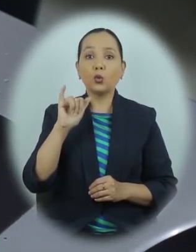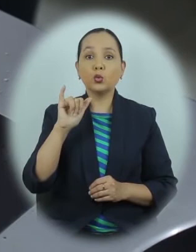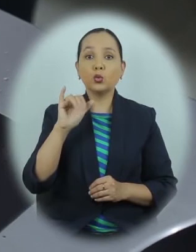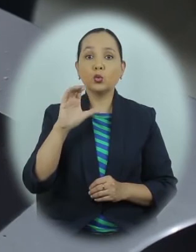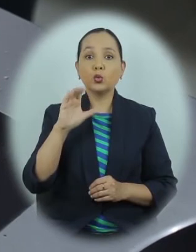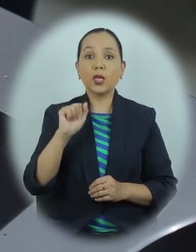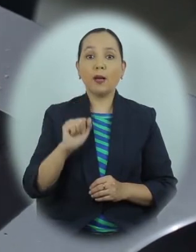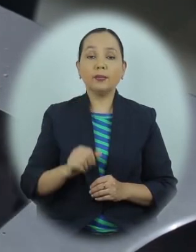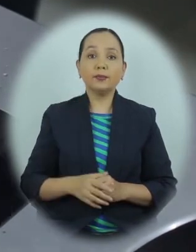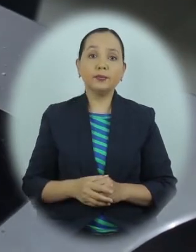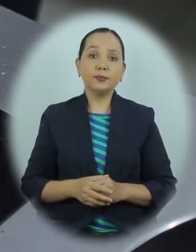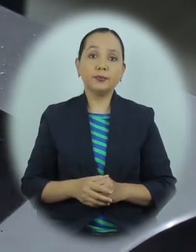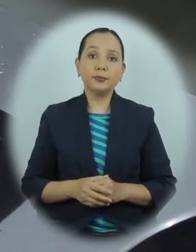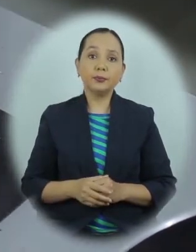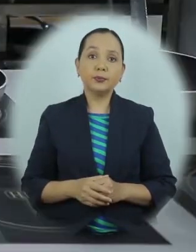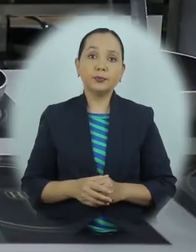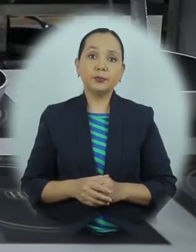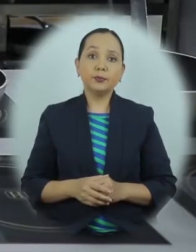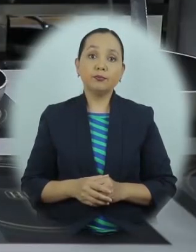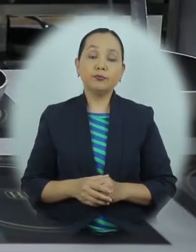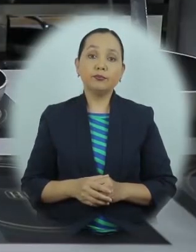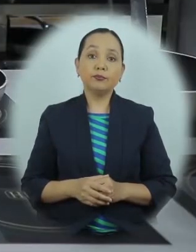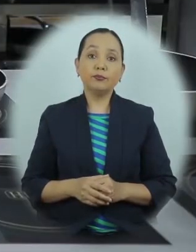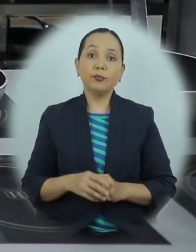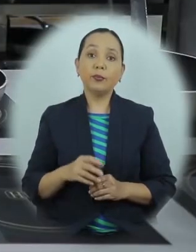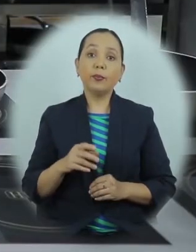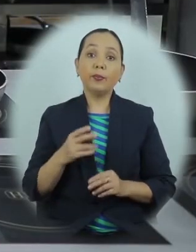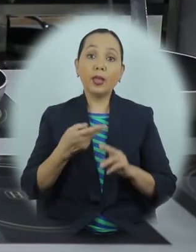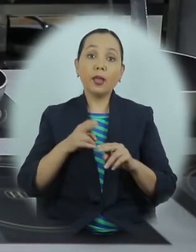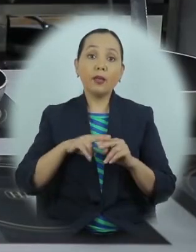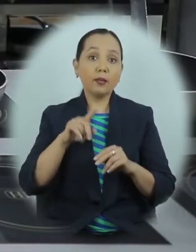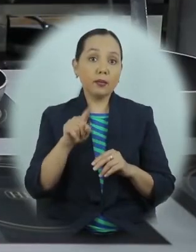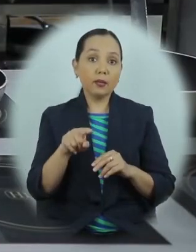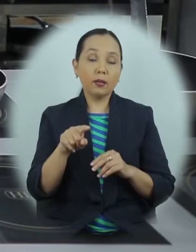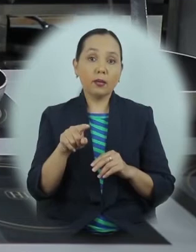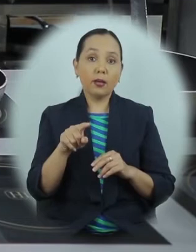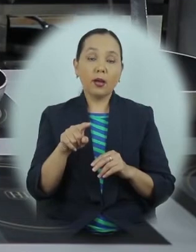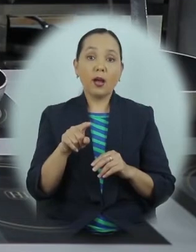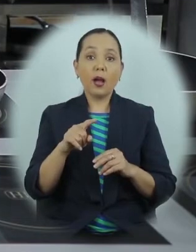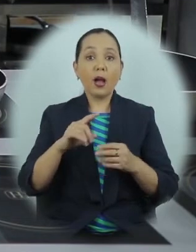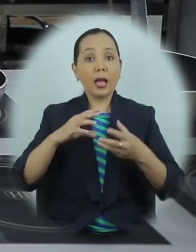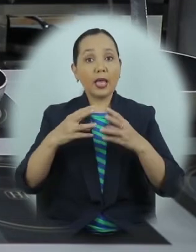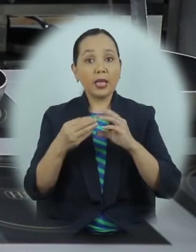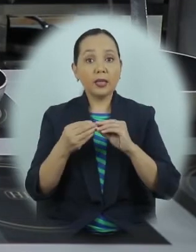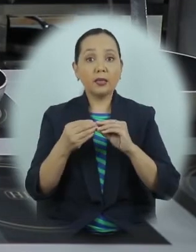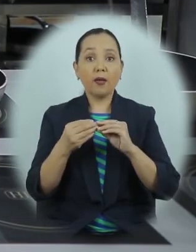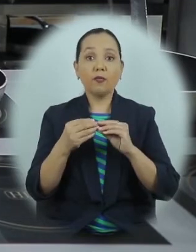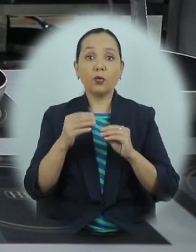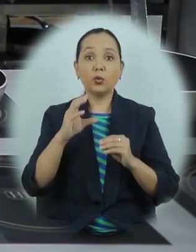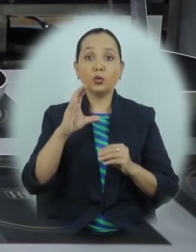и буквально и того и того соуса